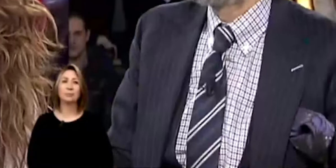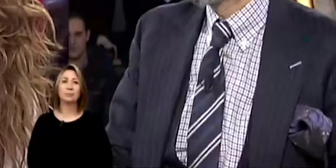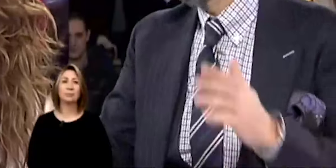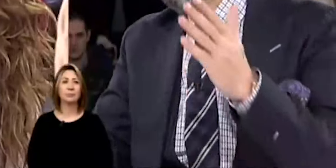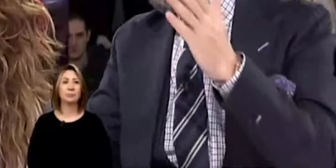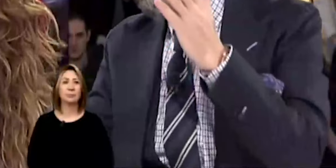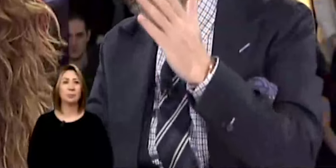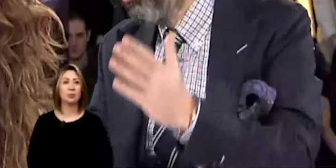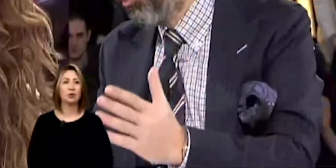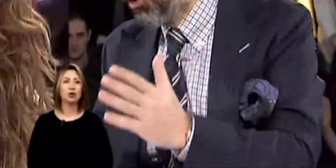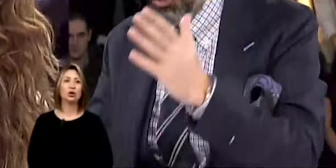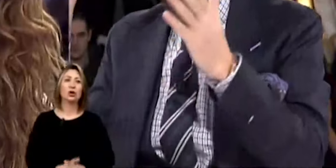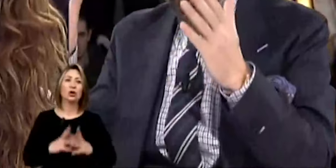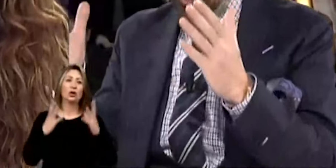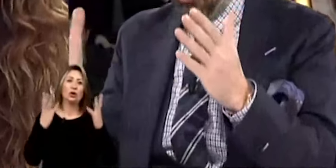Çok